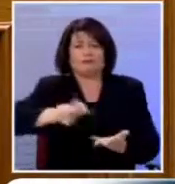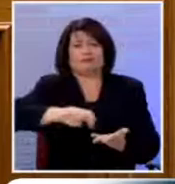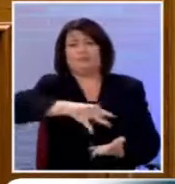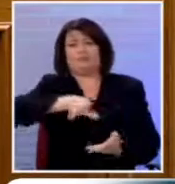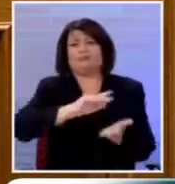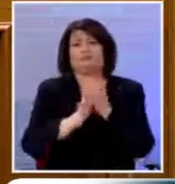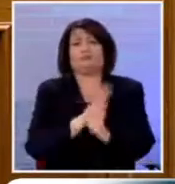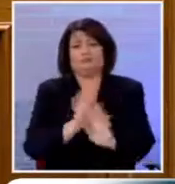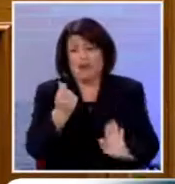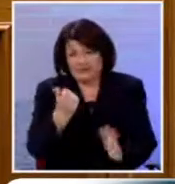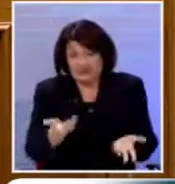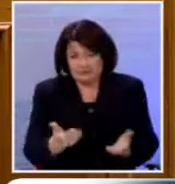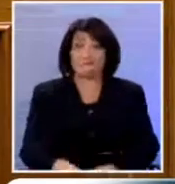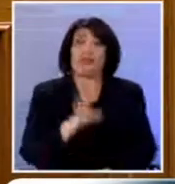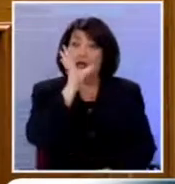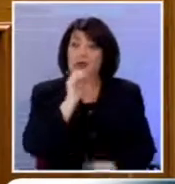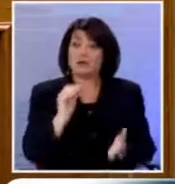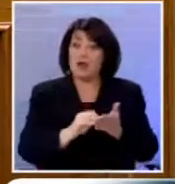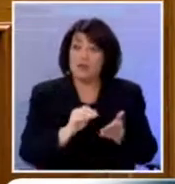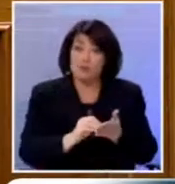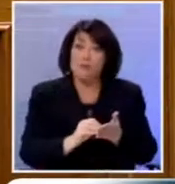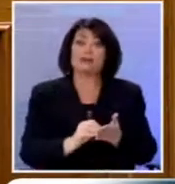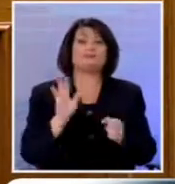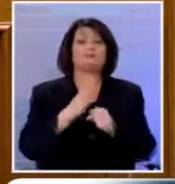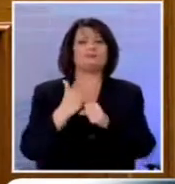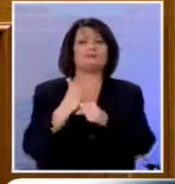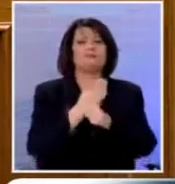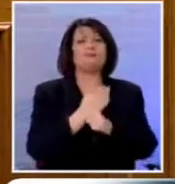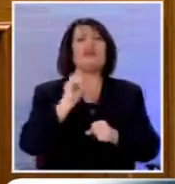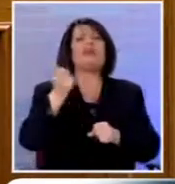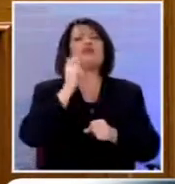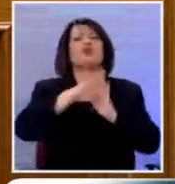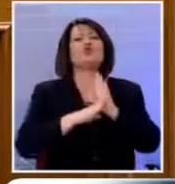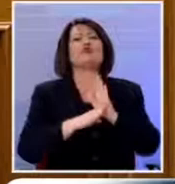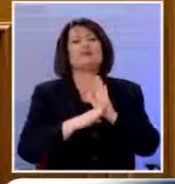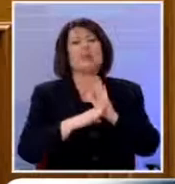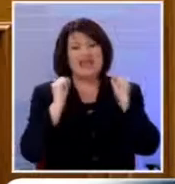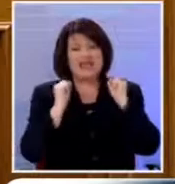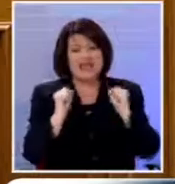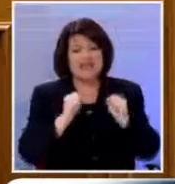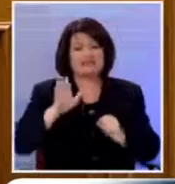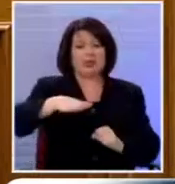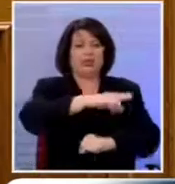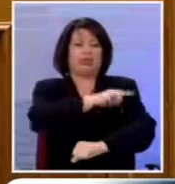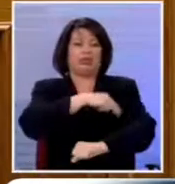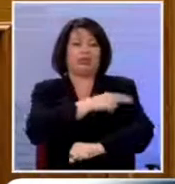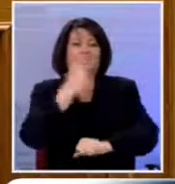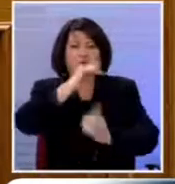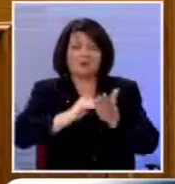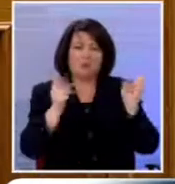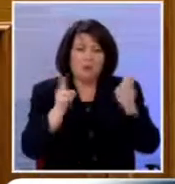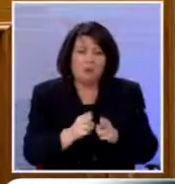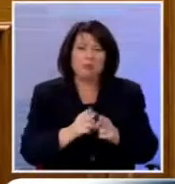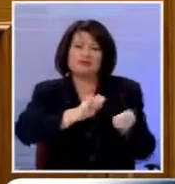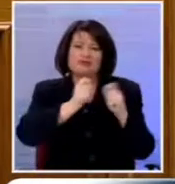όλα. Η αλήθεια ακόμα είναι ότι έχετε οδηγήσει σε διάλυση το ΕΣΥ, σε υποστελέχωση και απαξίωση στα δημόσια νοσοκομεία.